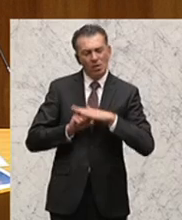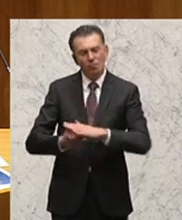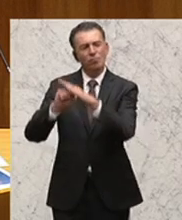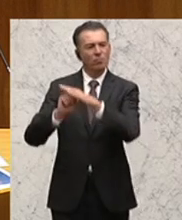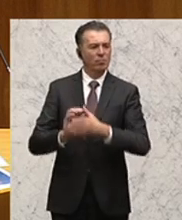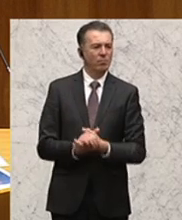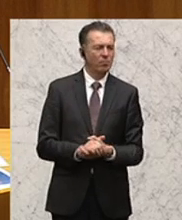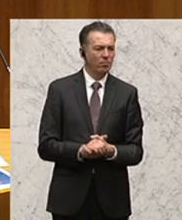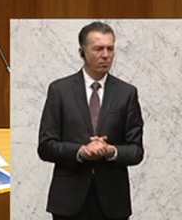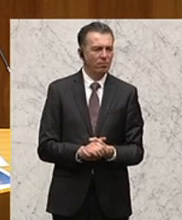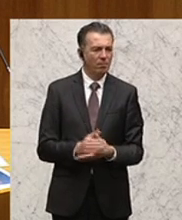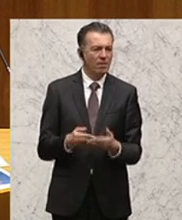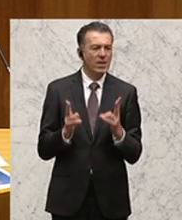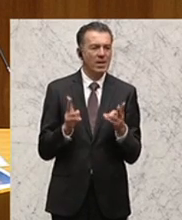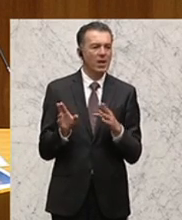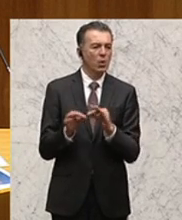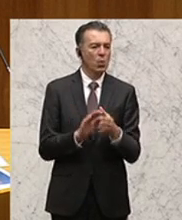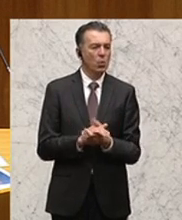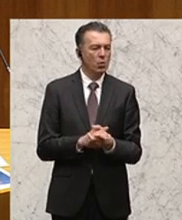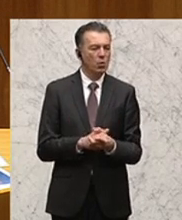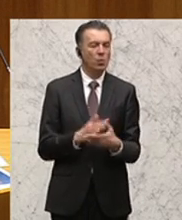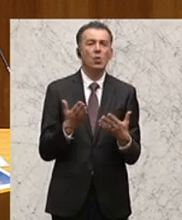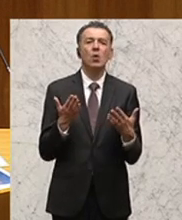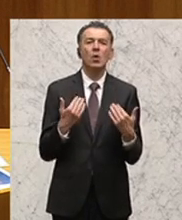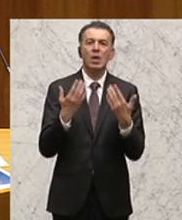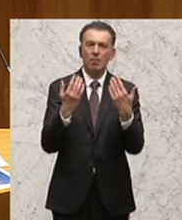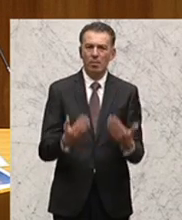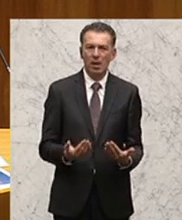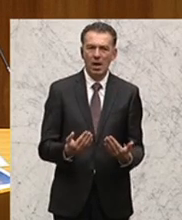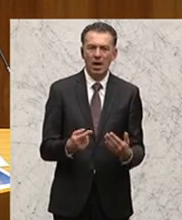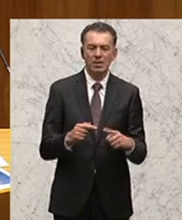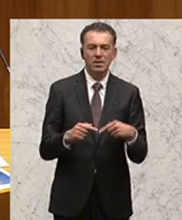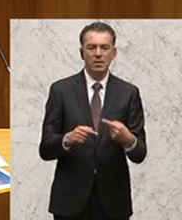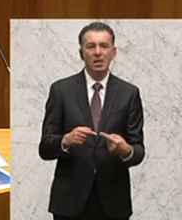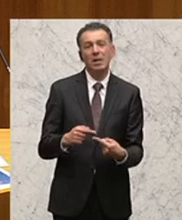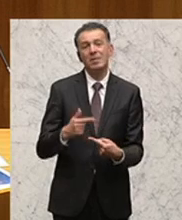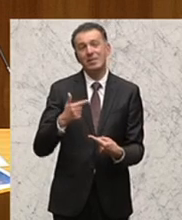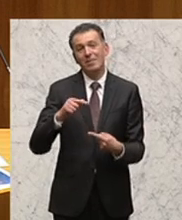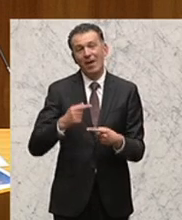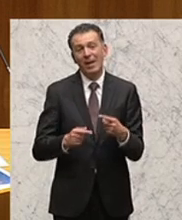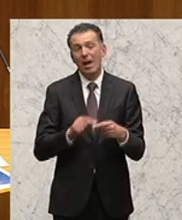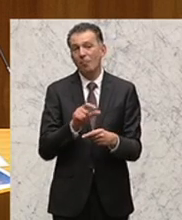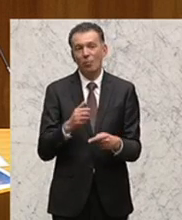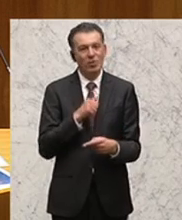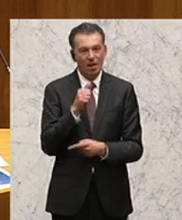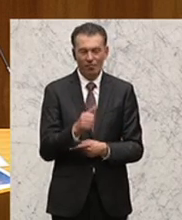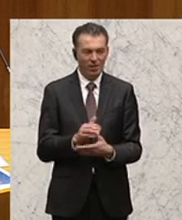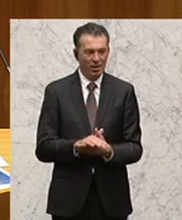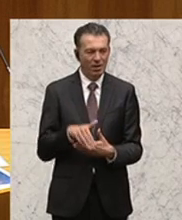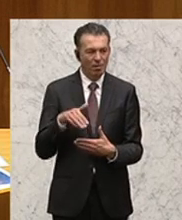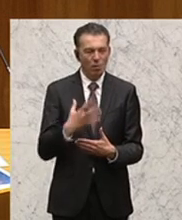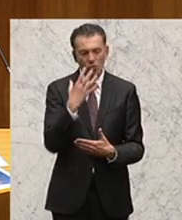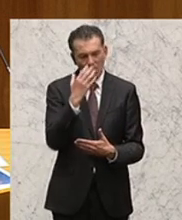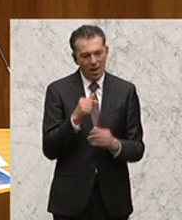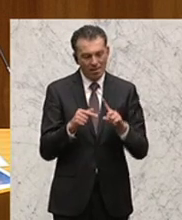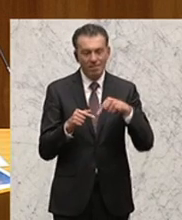kriegen. Was können wir dazu tun? Also die Klimabilanz kriegen wir in den nächsten 2,5 Wochen, glaube ich, nicht mehr hin. Darüber werden wir uns